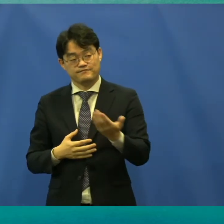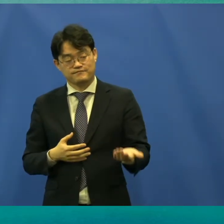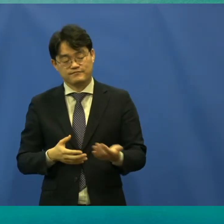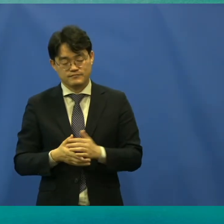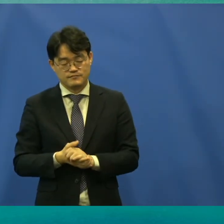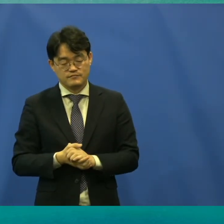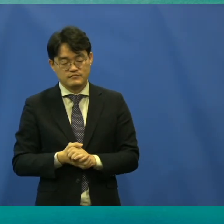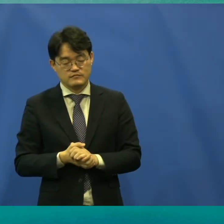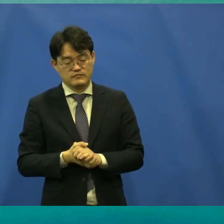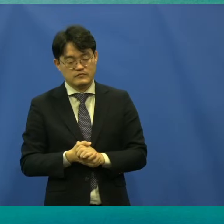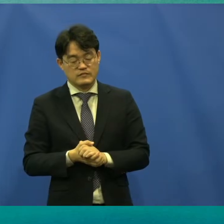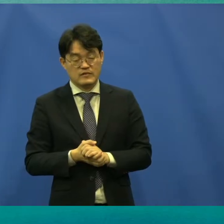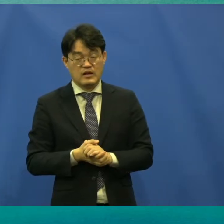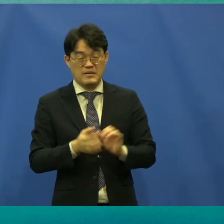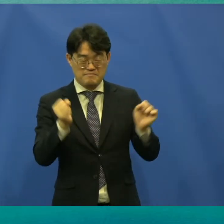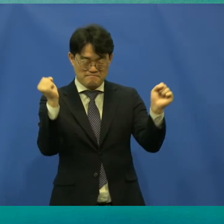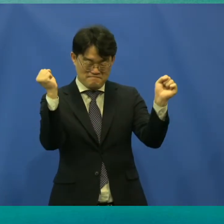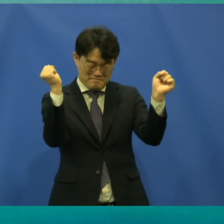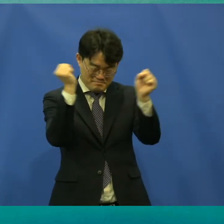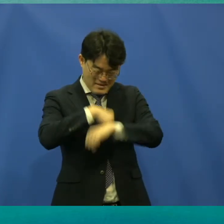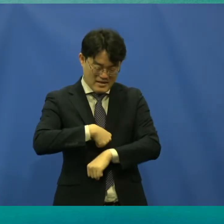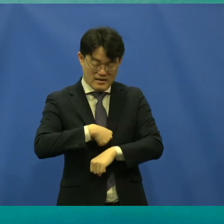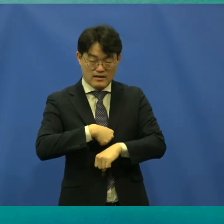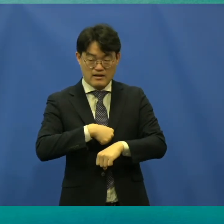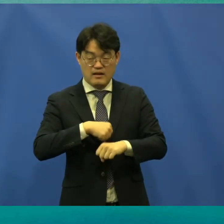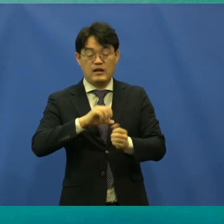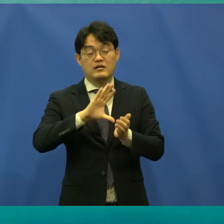망할 때도 끝까지 움켜집니다.